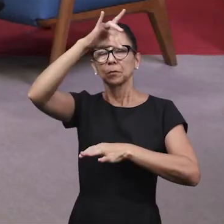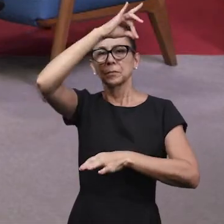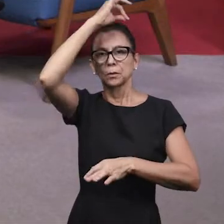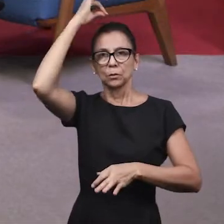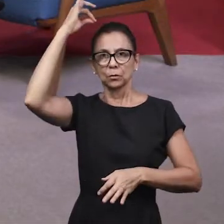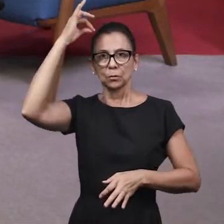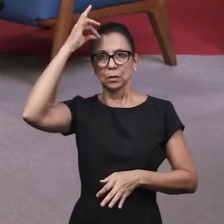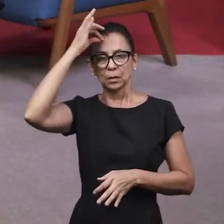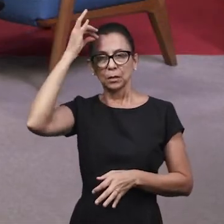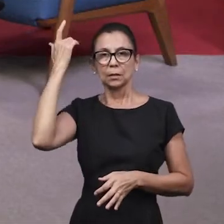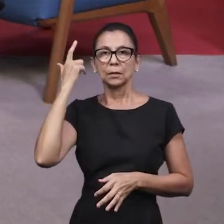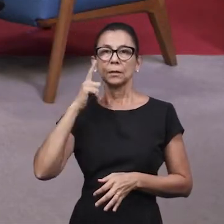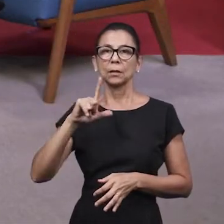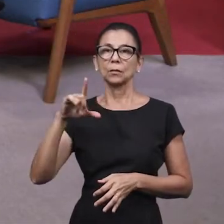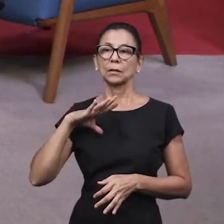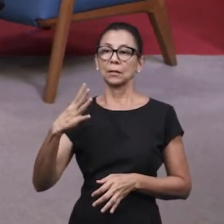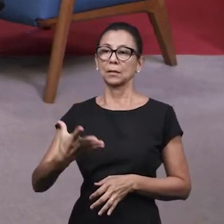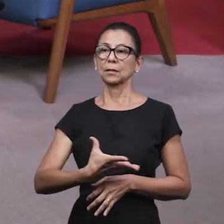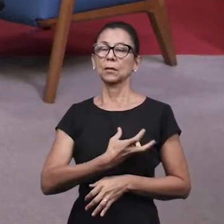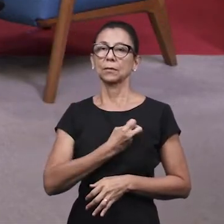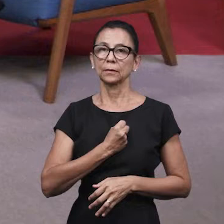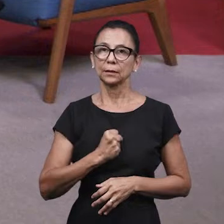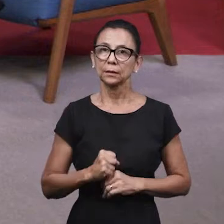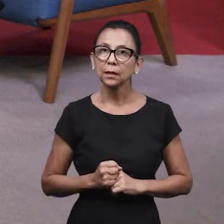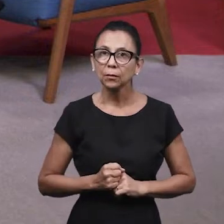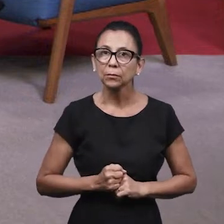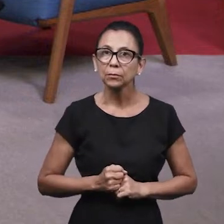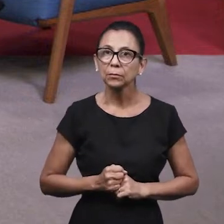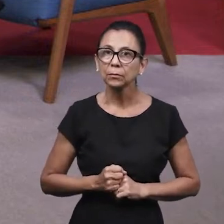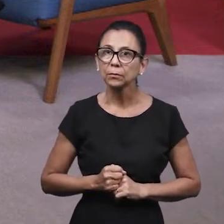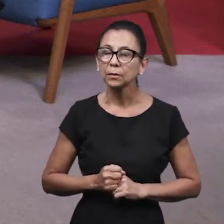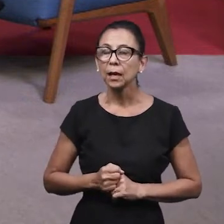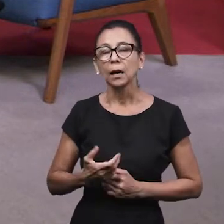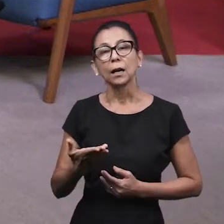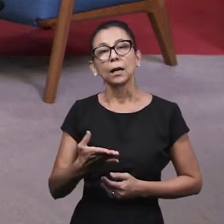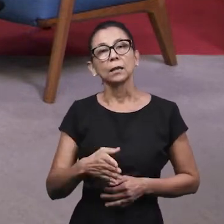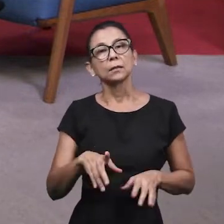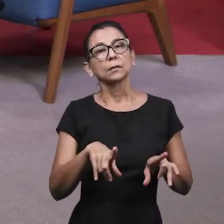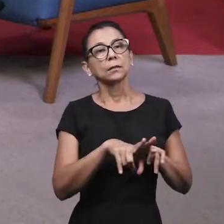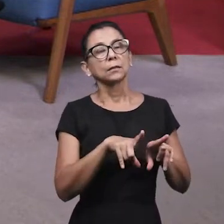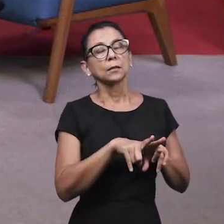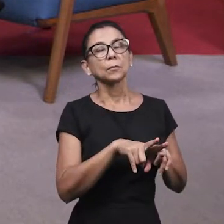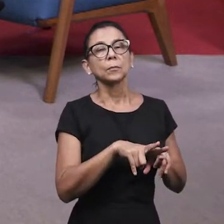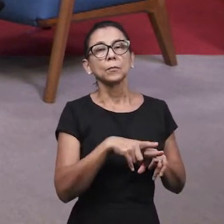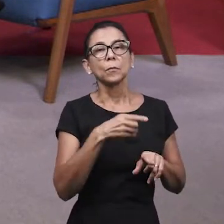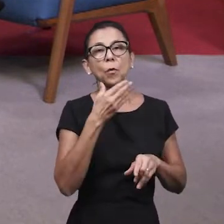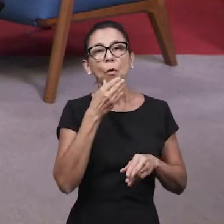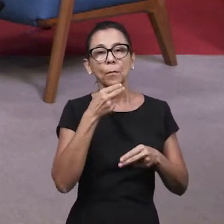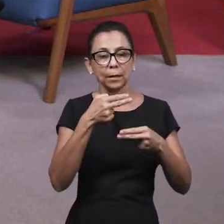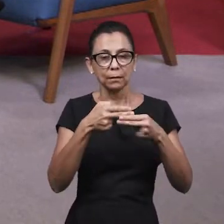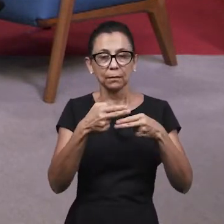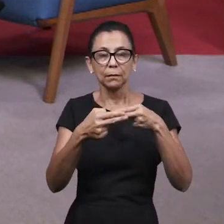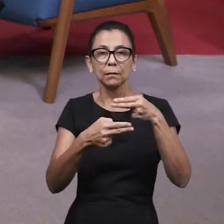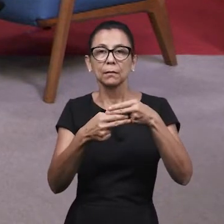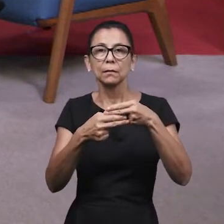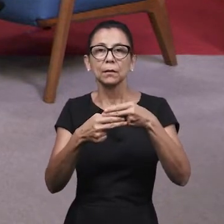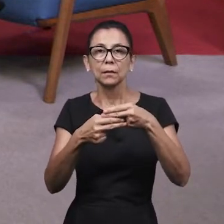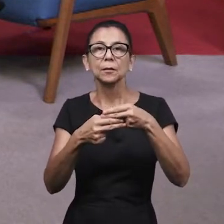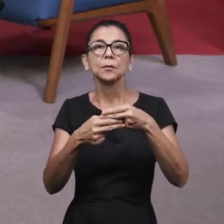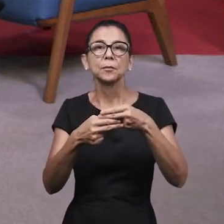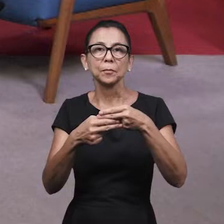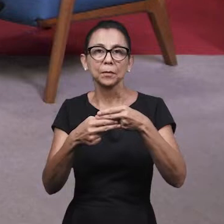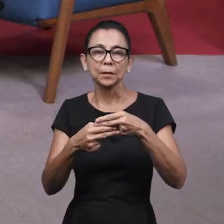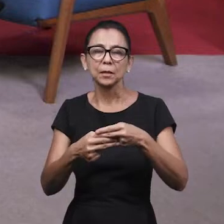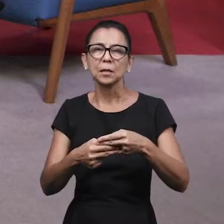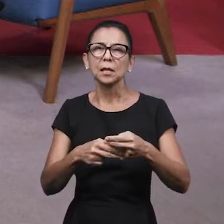Tu as demandé des exemples. S'il y a le temps, on peut aussi citer Néhémie. Le peuple d'Israël, déjà dans une autre